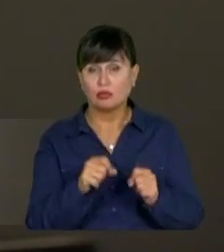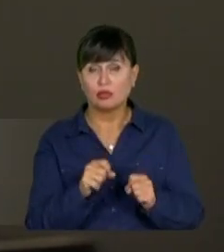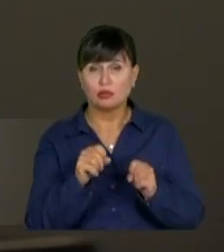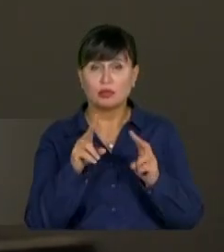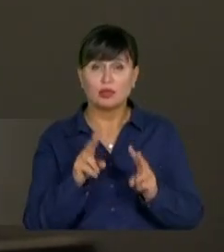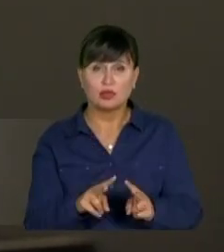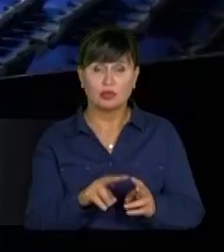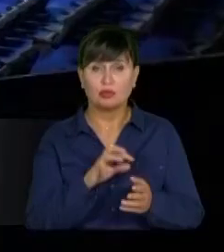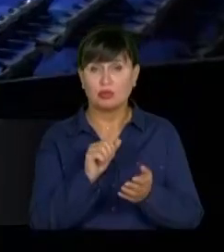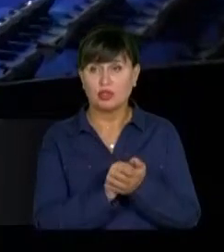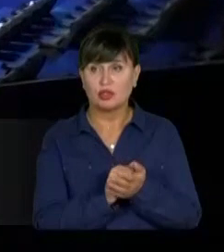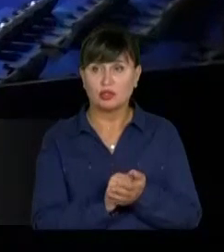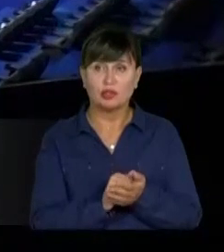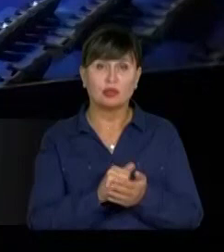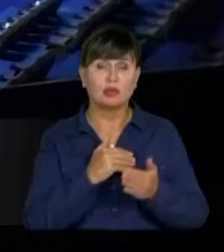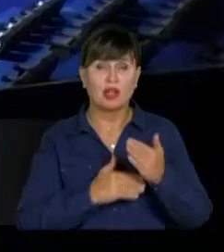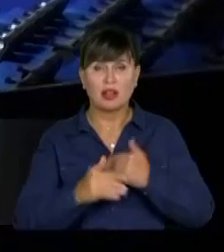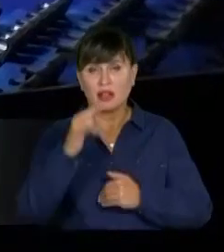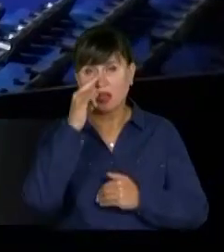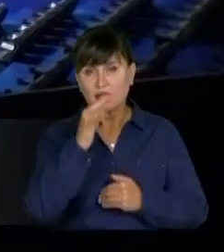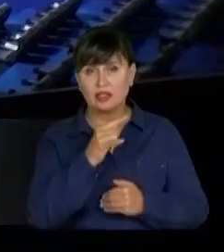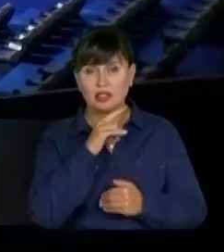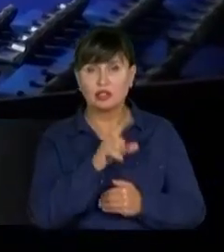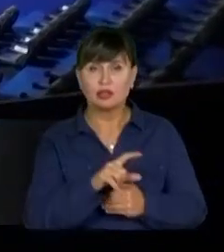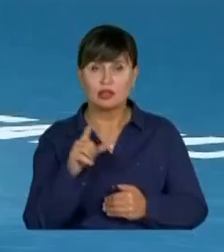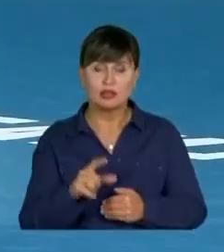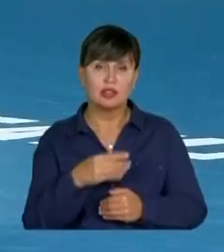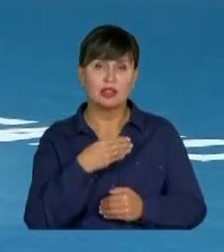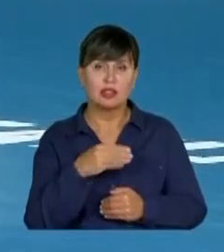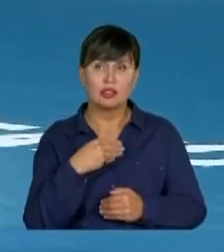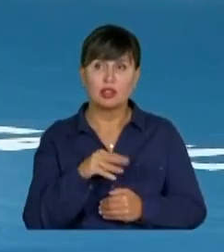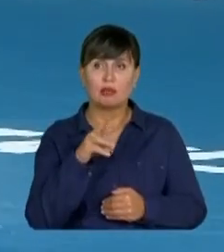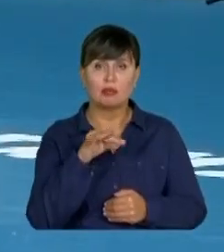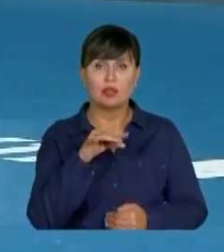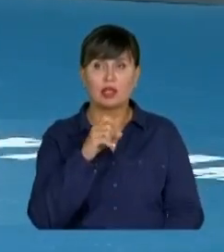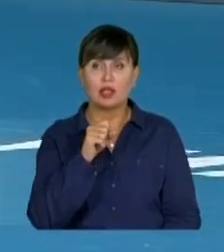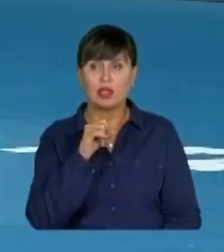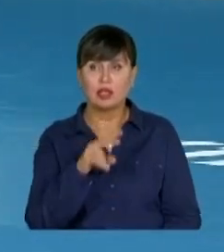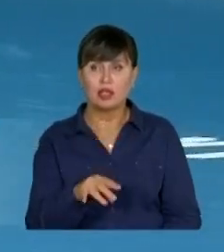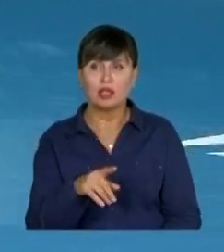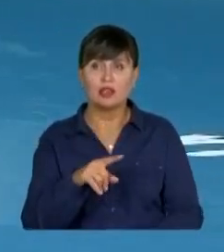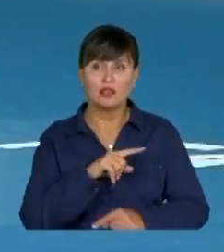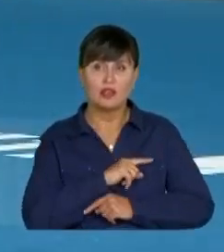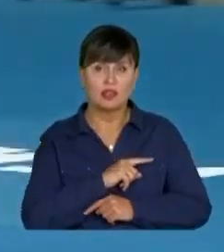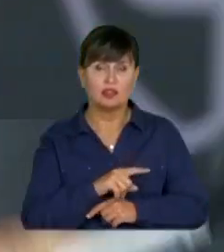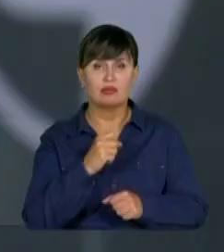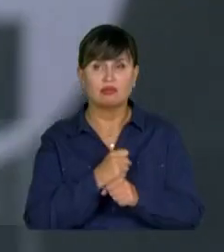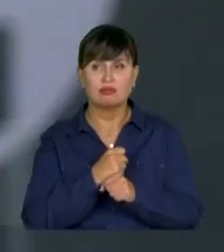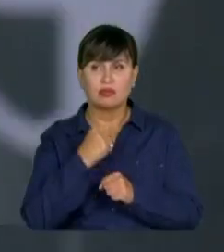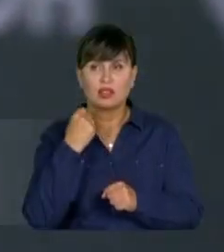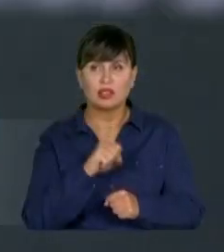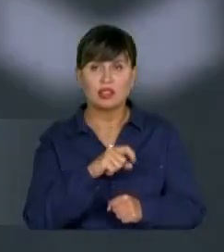специальному брендированию. Порадовал казахстанских фанатов тенниса Михаил Кукушкин. В финальной стадии квалификации он одержал победу